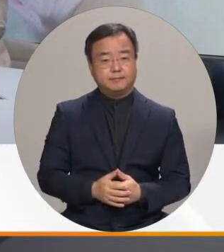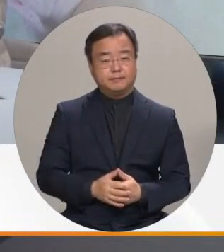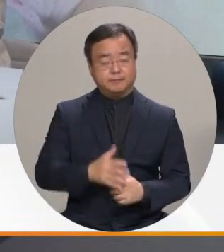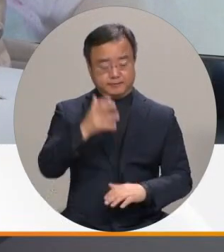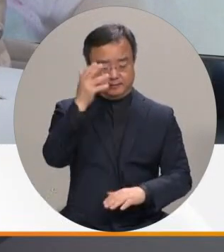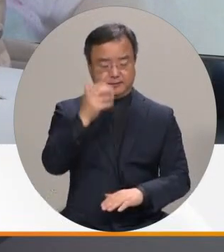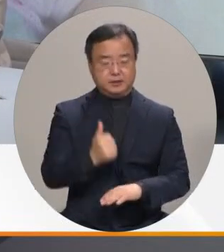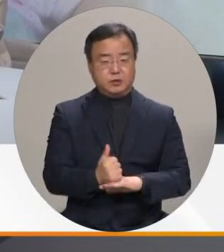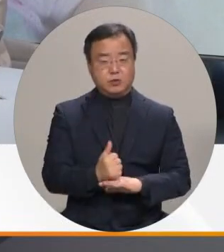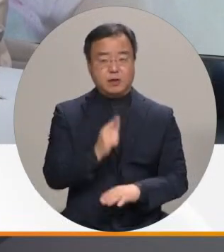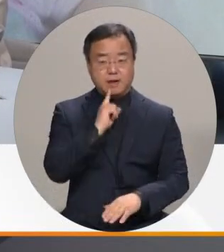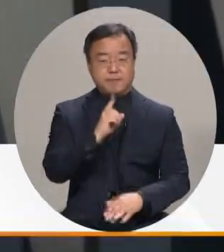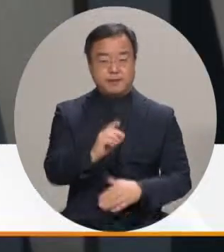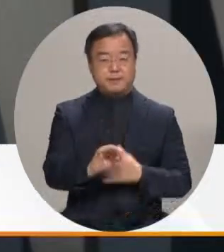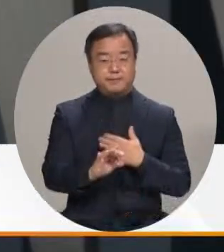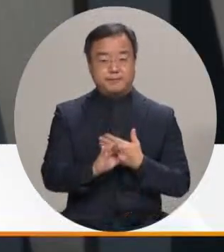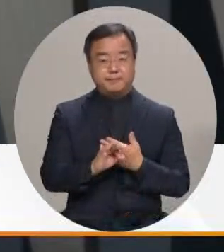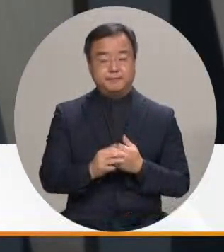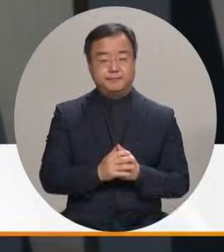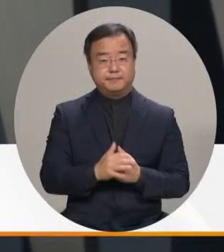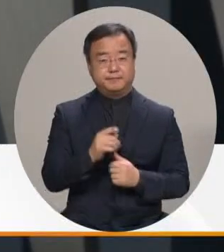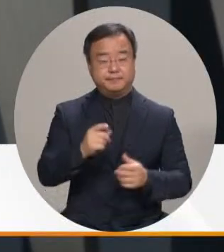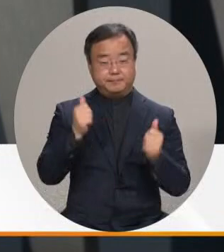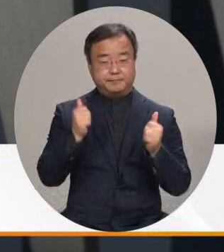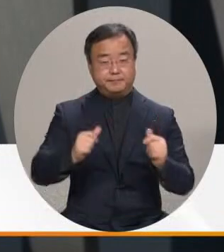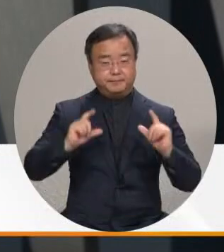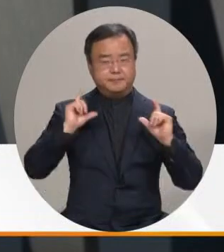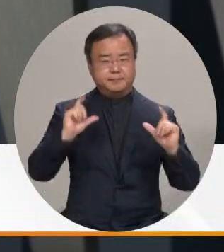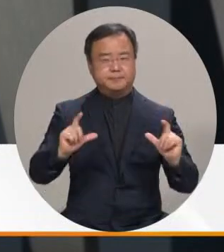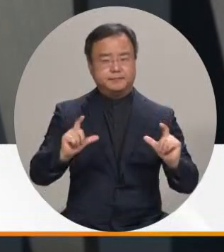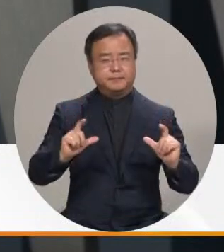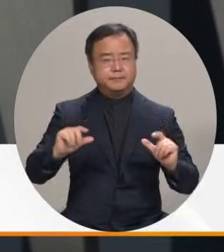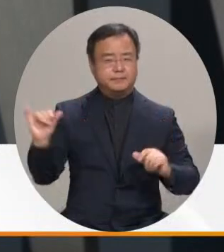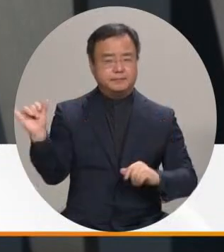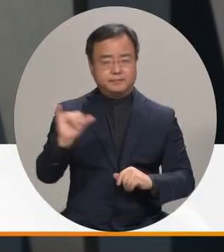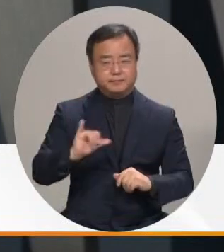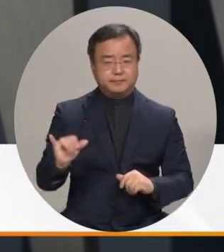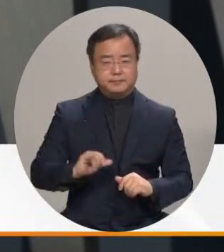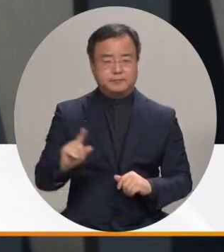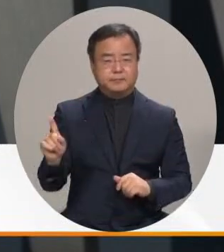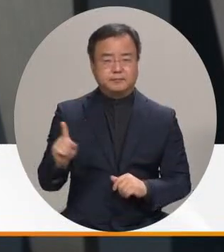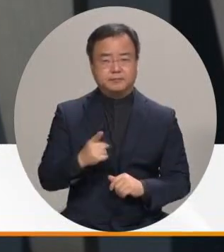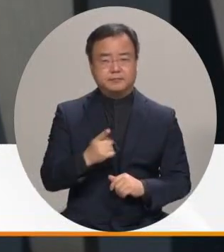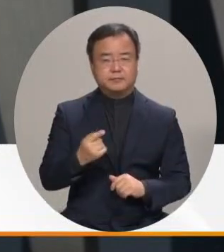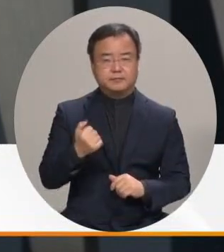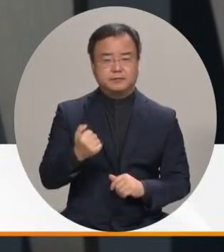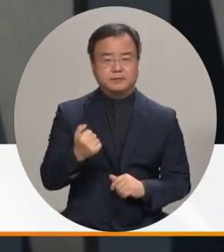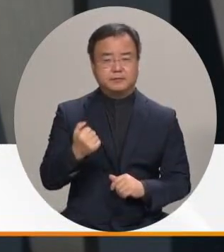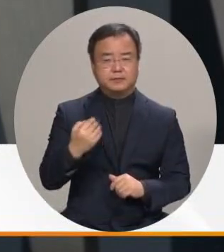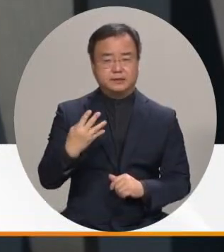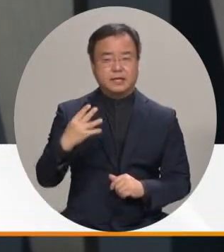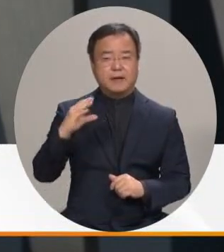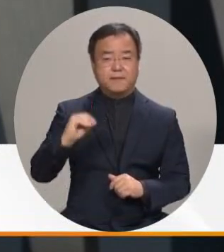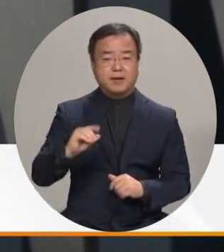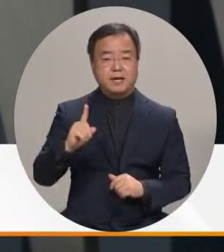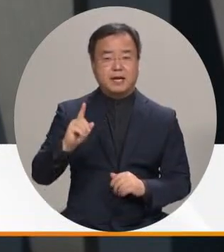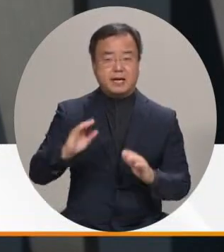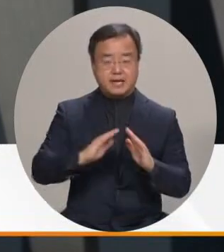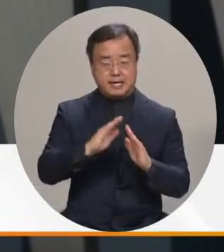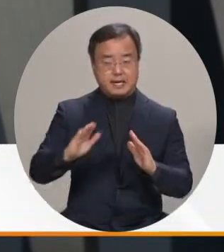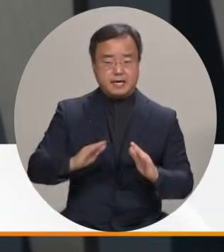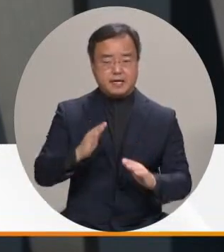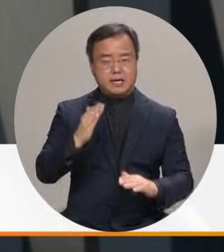결론적으로 말씀드리면 이 판결은 전국의 154만 그 한부모 가정